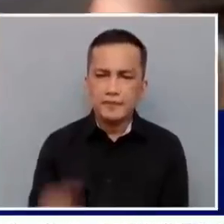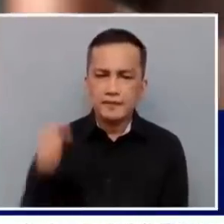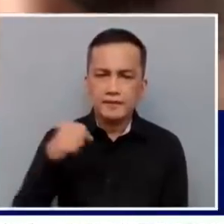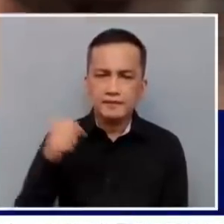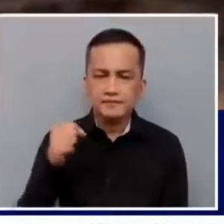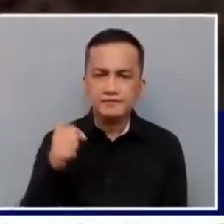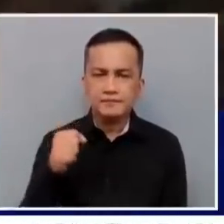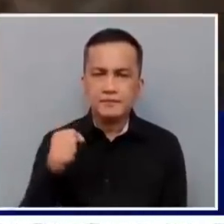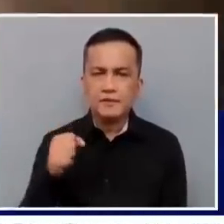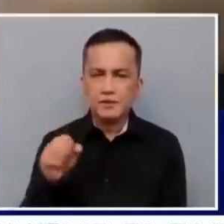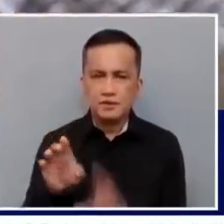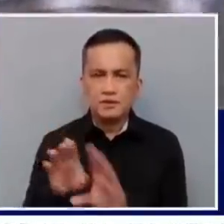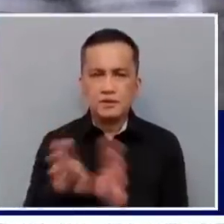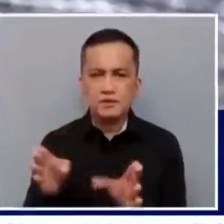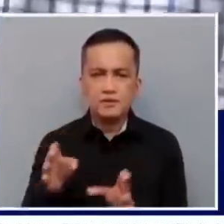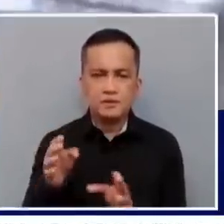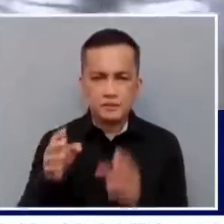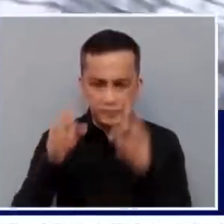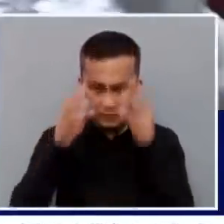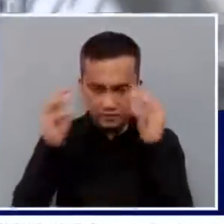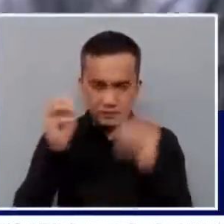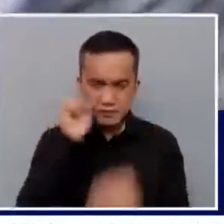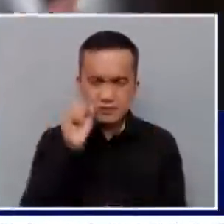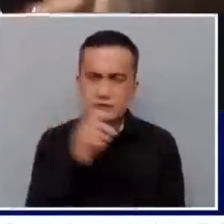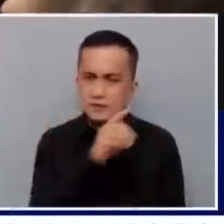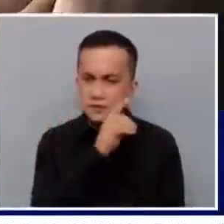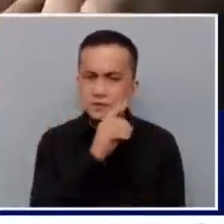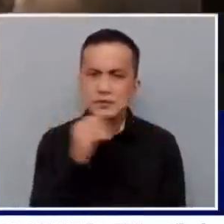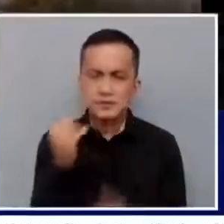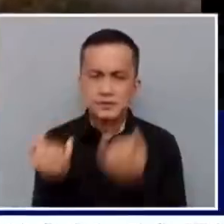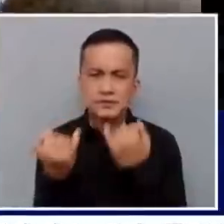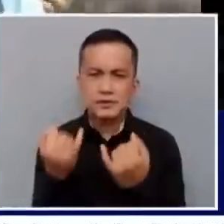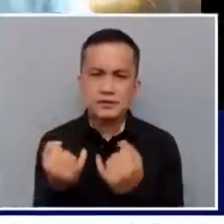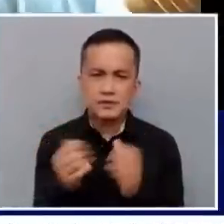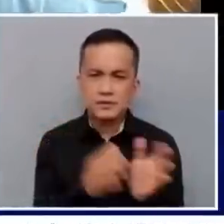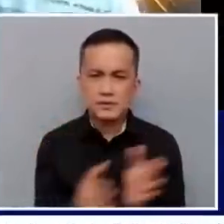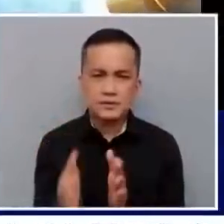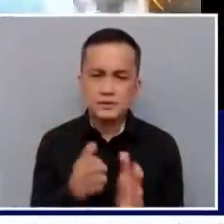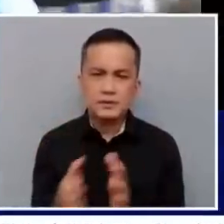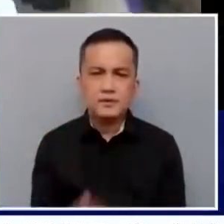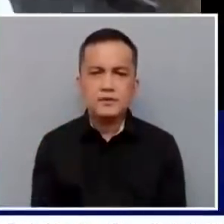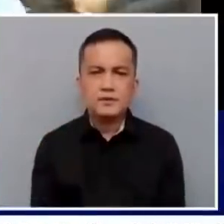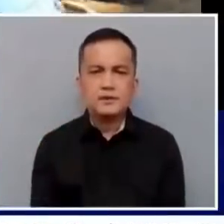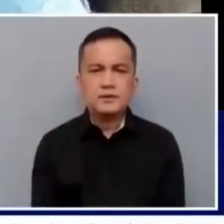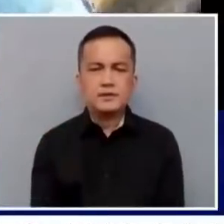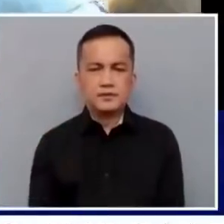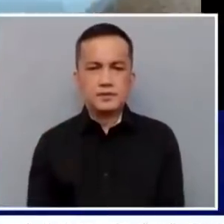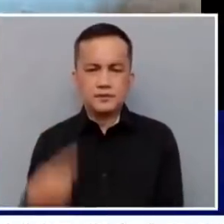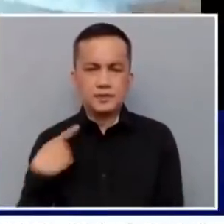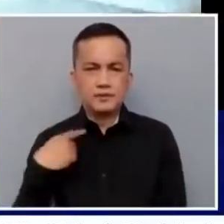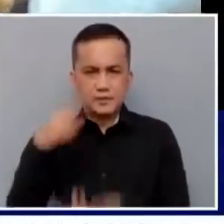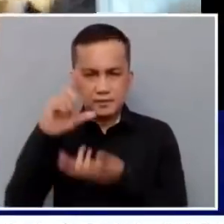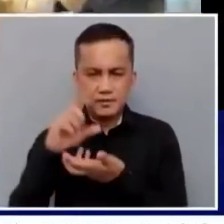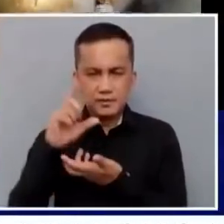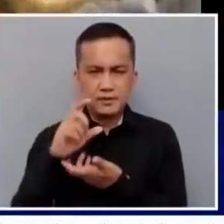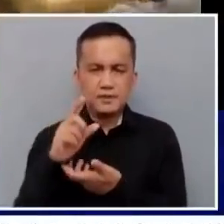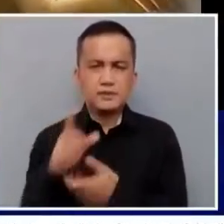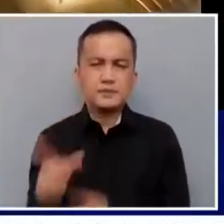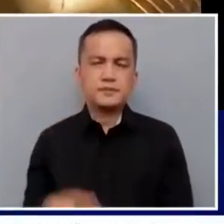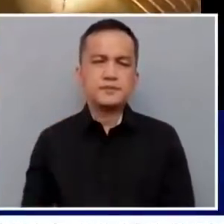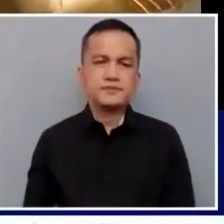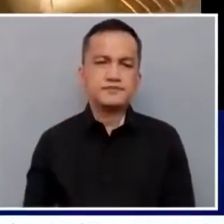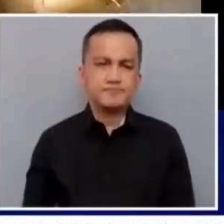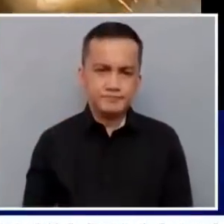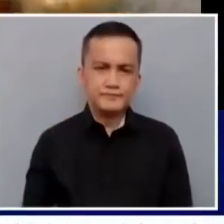Mukhang open naman itong Mayor Sara na magpa-interview. Inaayos na lang talaga. Ngayon may mga nagpapa-picture pa. Sa kanya talaga inabangan din